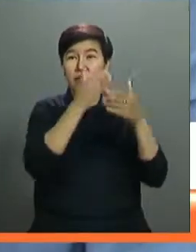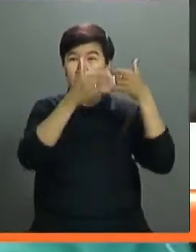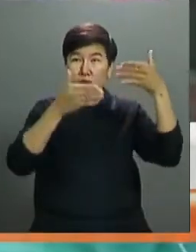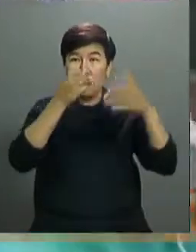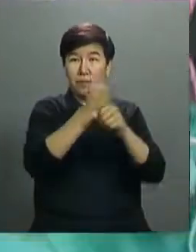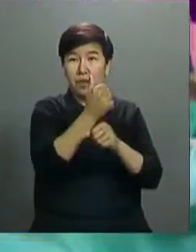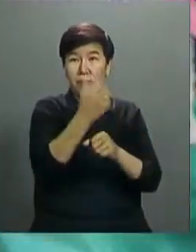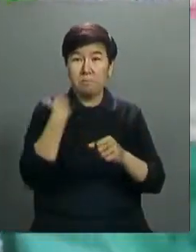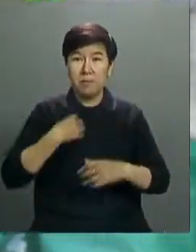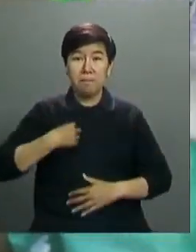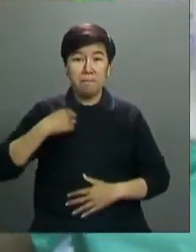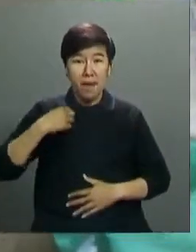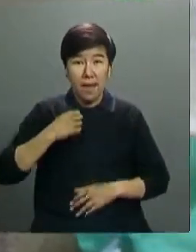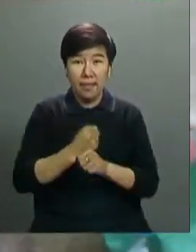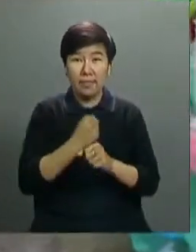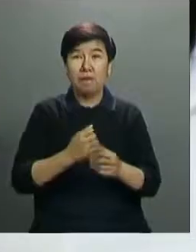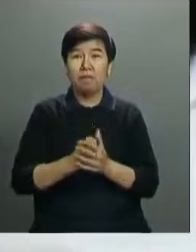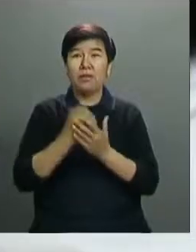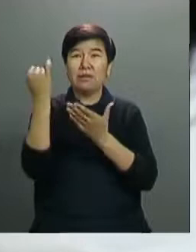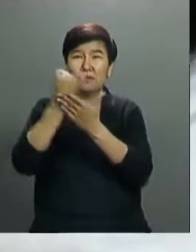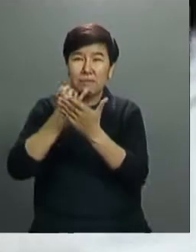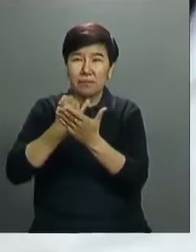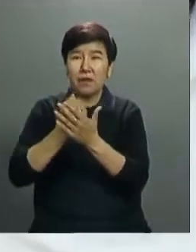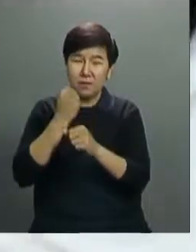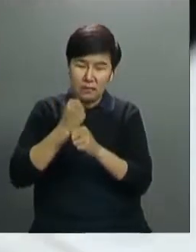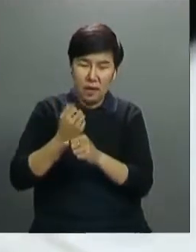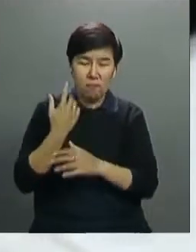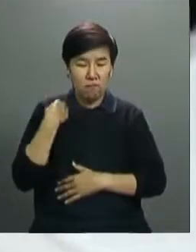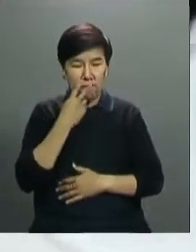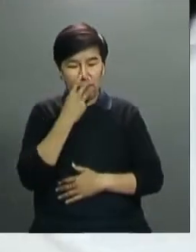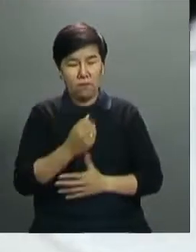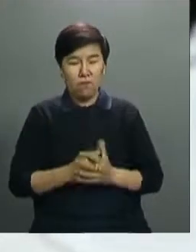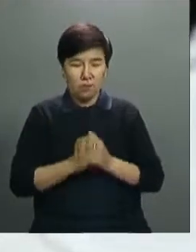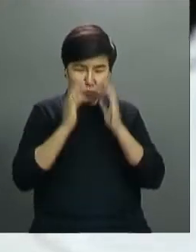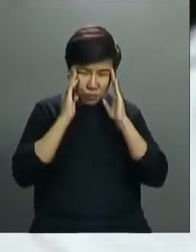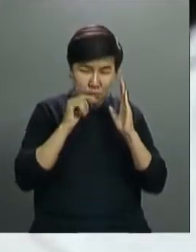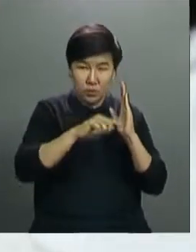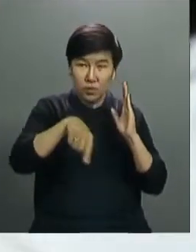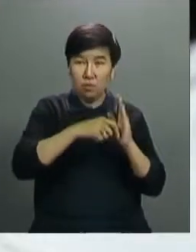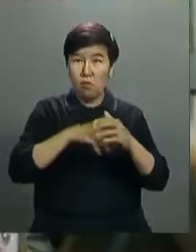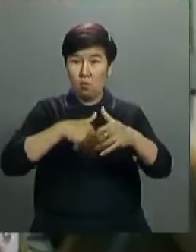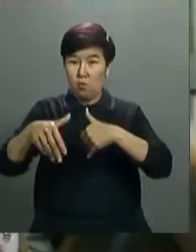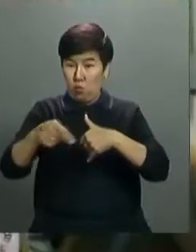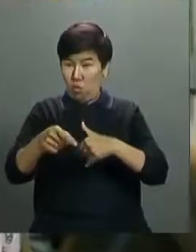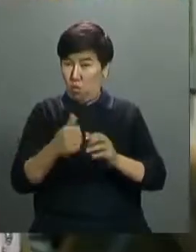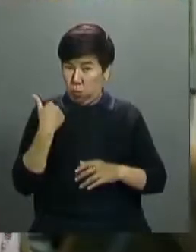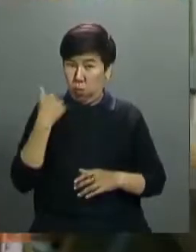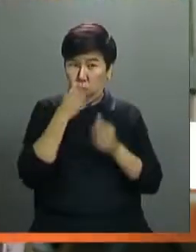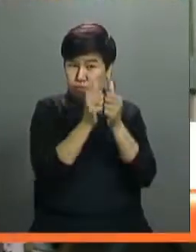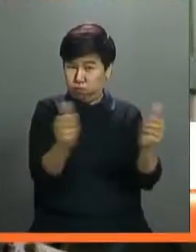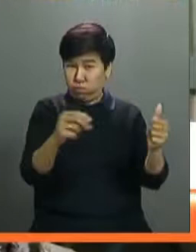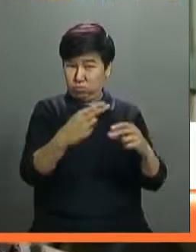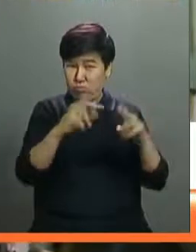วกทำผ้าหรือว่าการเพ้นต์ต่างๆอะค่ะก็ทำให้เราได้รู้ว่าจริงๆในชุมชนอะค่ะก็มีของดีซ่อนอยู